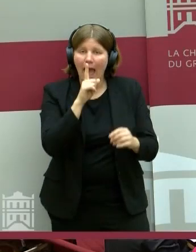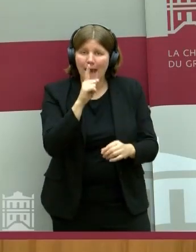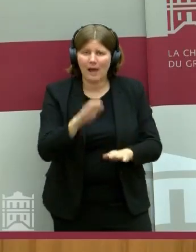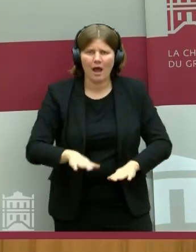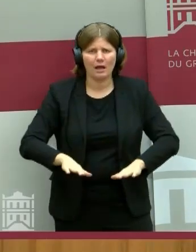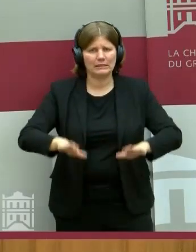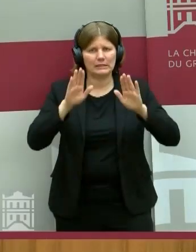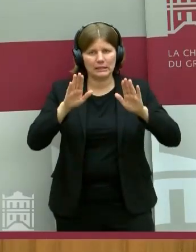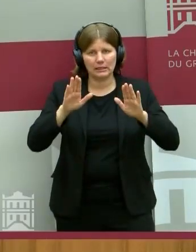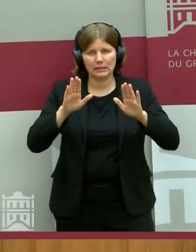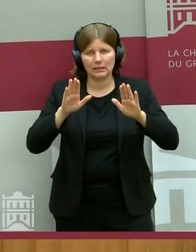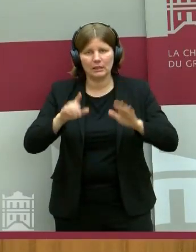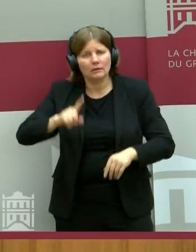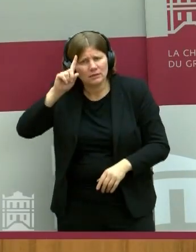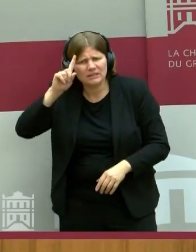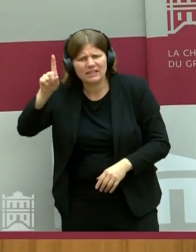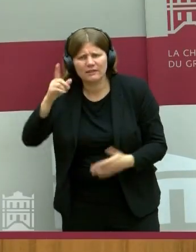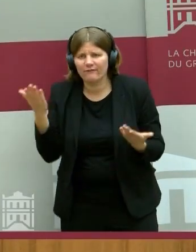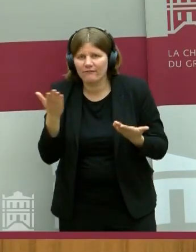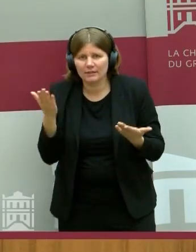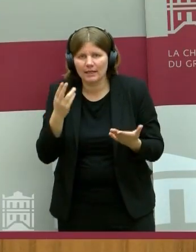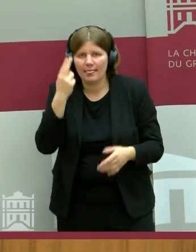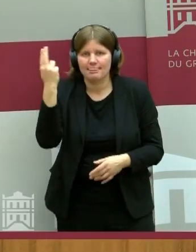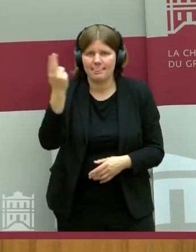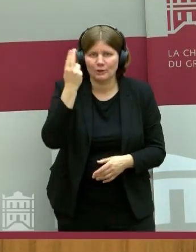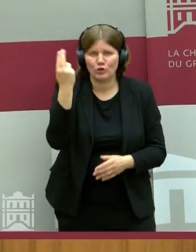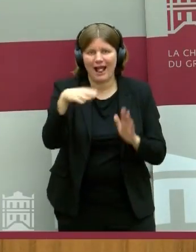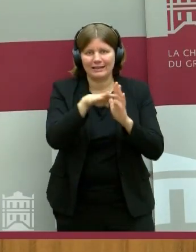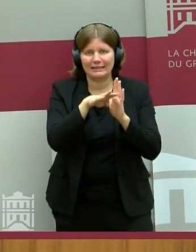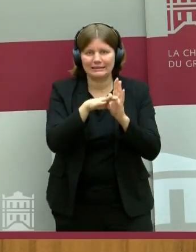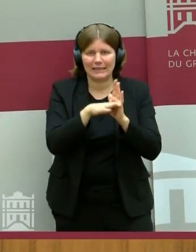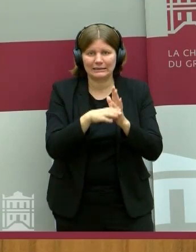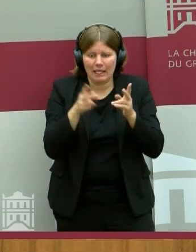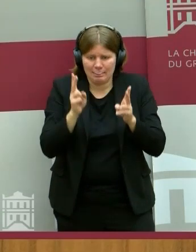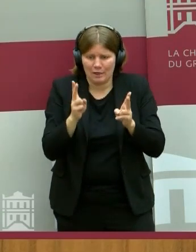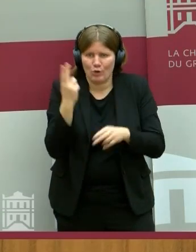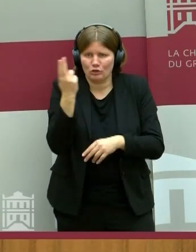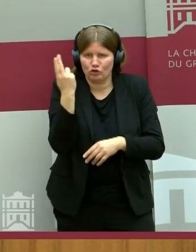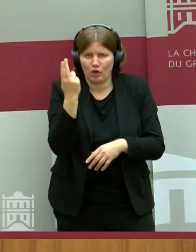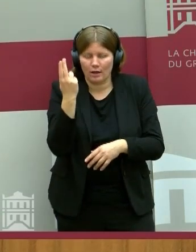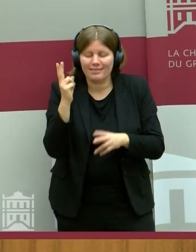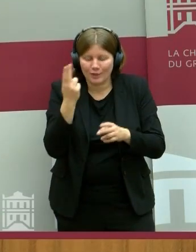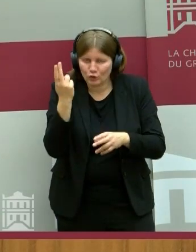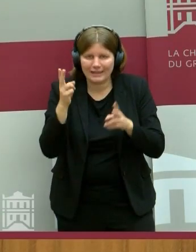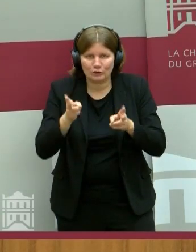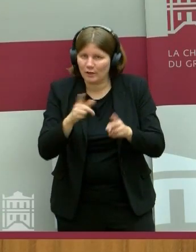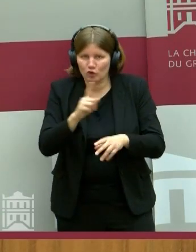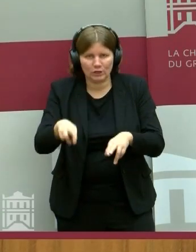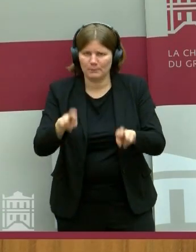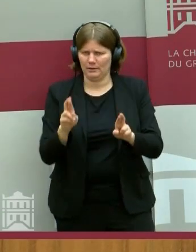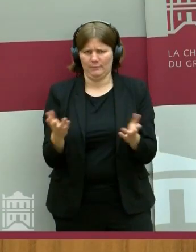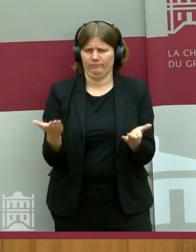Asyl, also nicht die nationale Legislation, am Sinn von der nationalen Sicherheit nicht zu respektieren, das ist nicht am internationalen